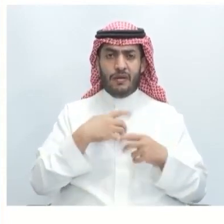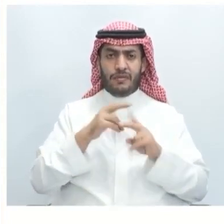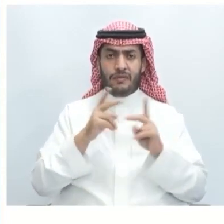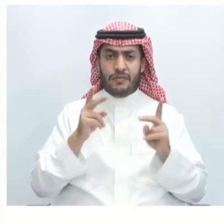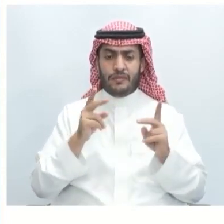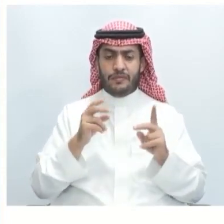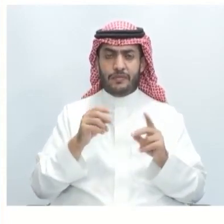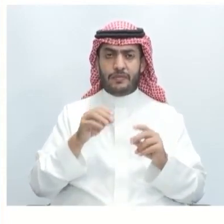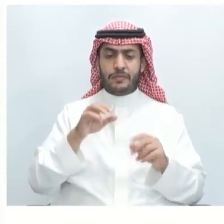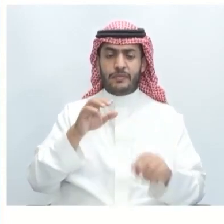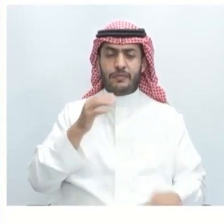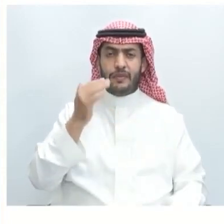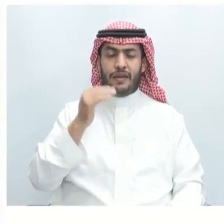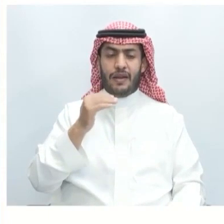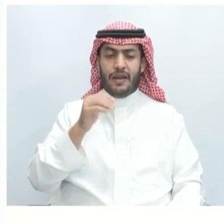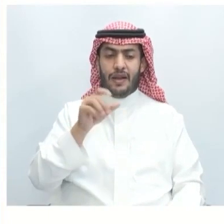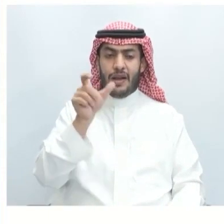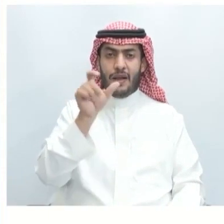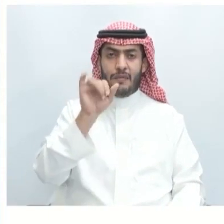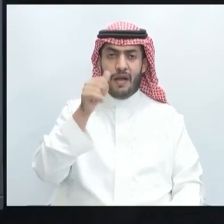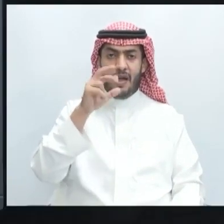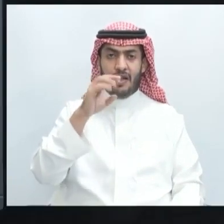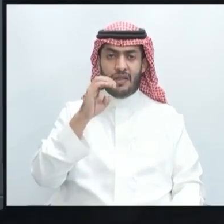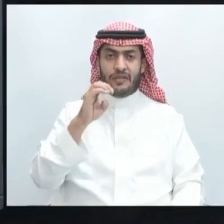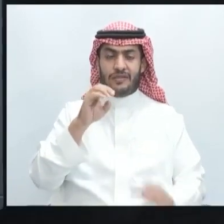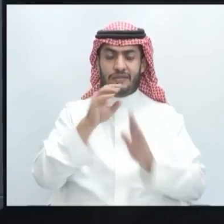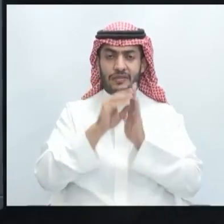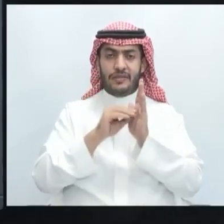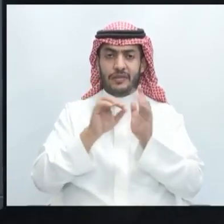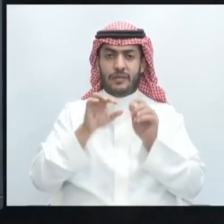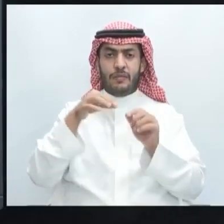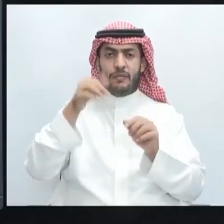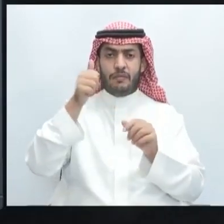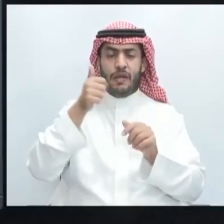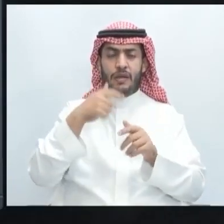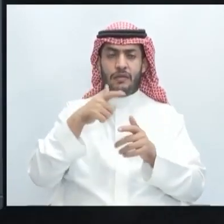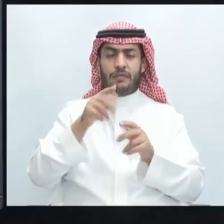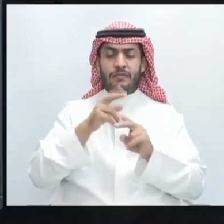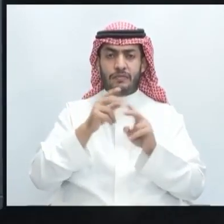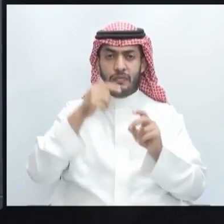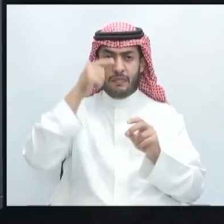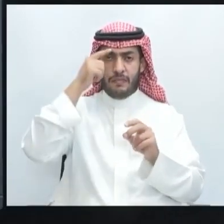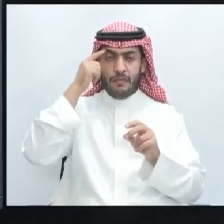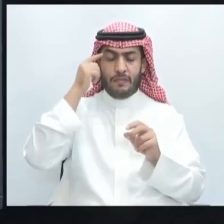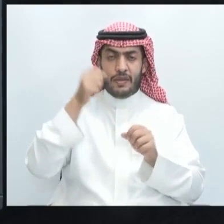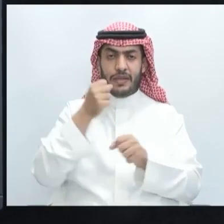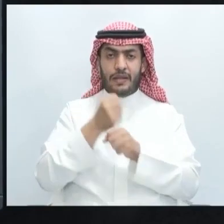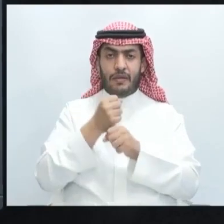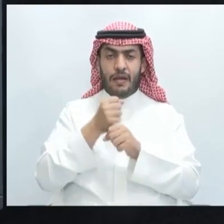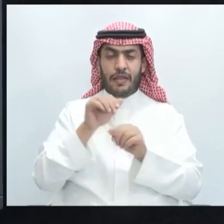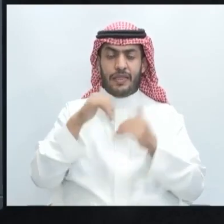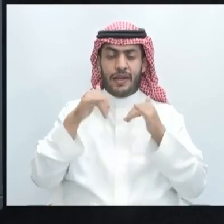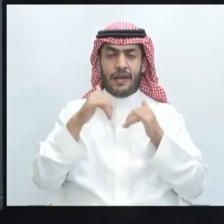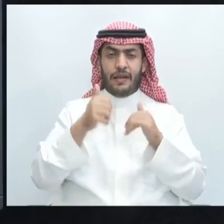النتائج وكما ذكرنا في النماذج او الصيغ البسيطه قد يكون لدينا سيناريو واحد نستطيع تطبيقه اما اذا قمنا باستخدام اداه